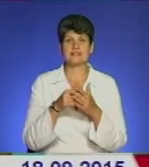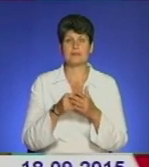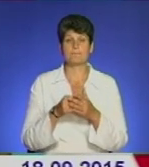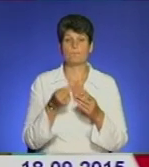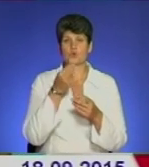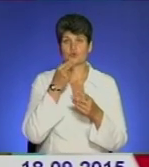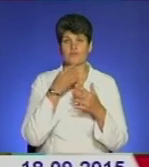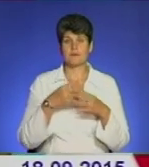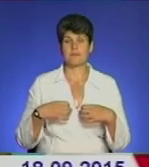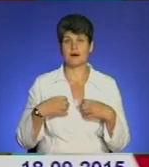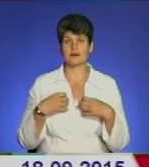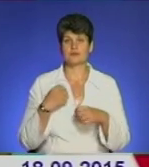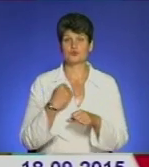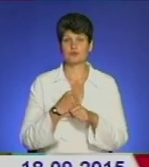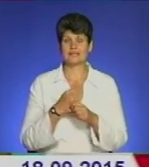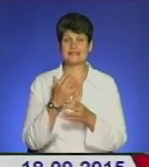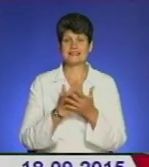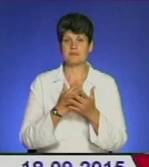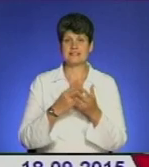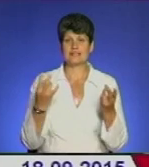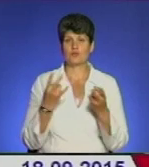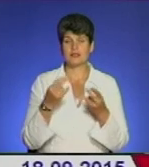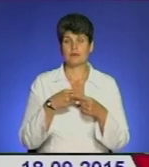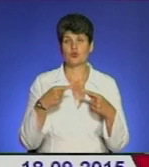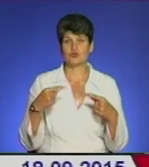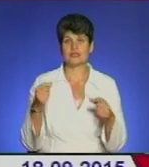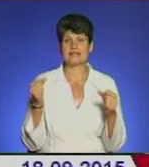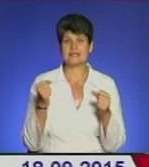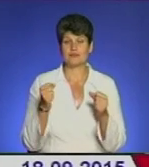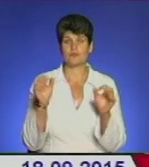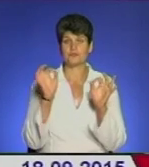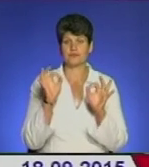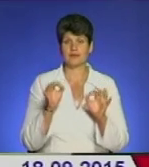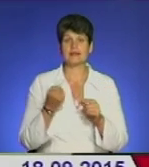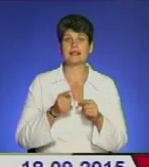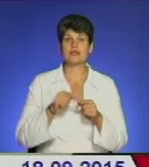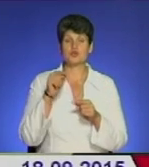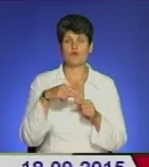паніці, однак зробити запаси необхідних продуктів на зиму восени. Для цього в